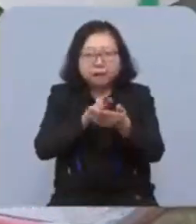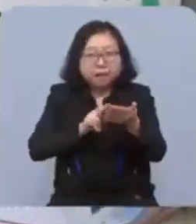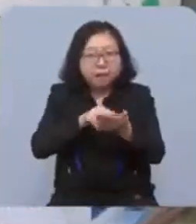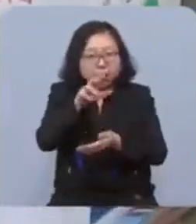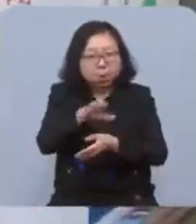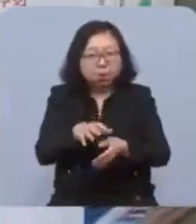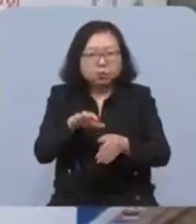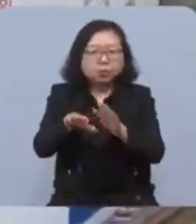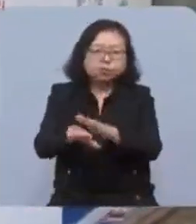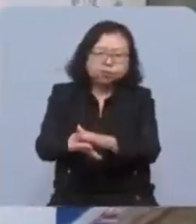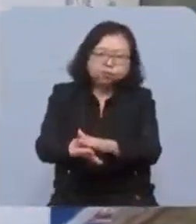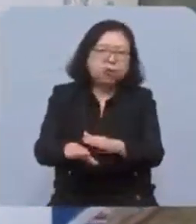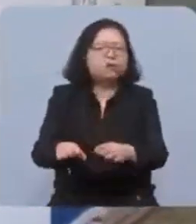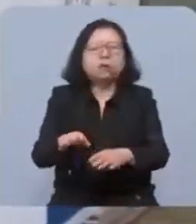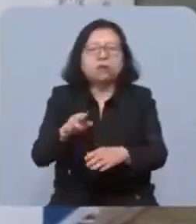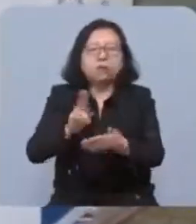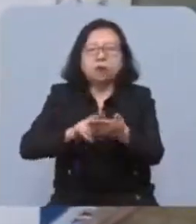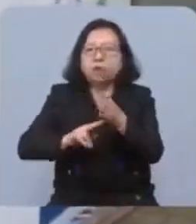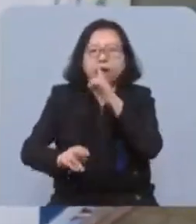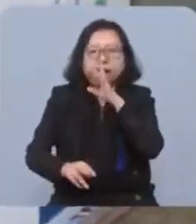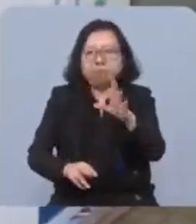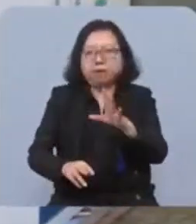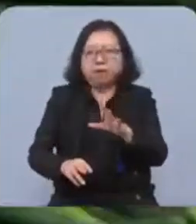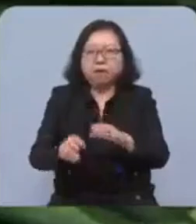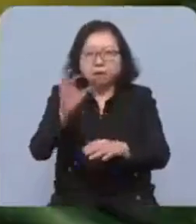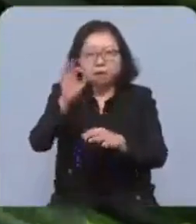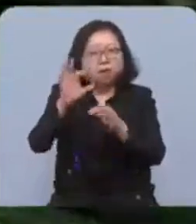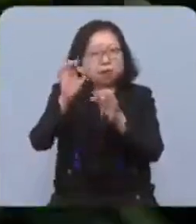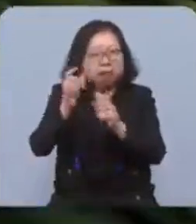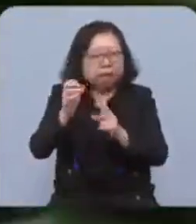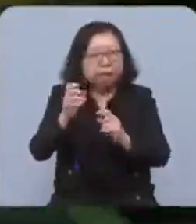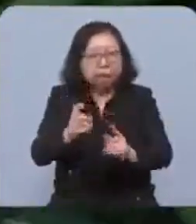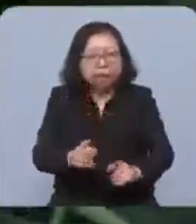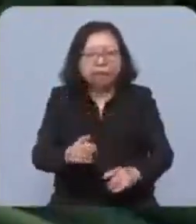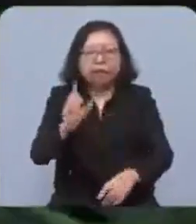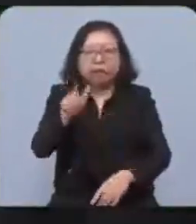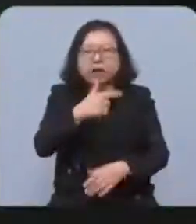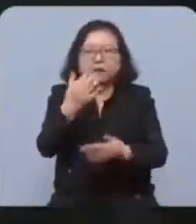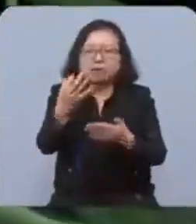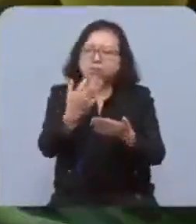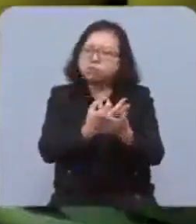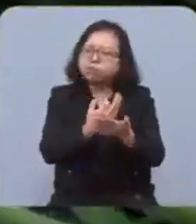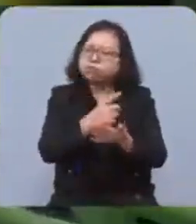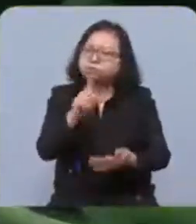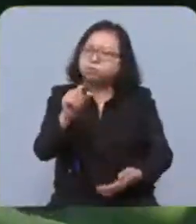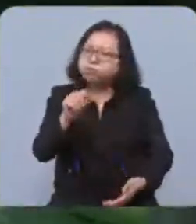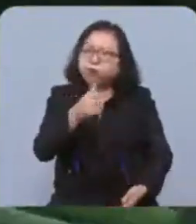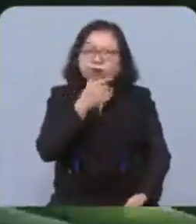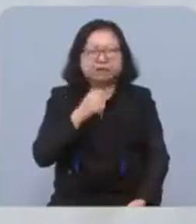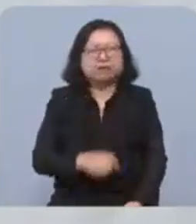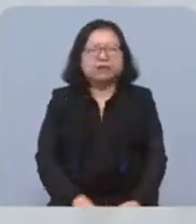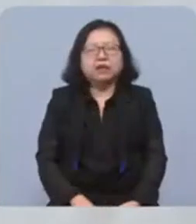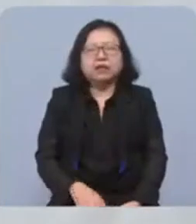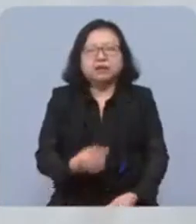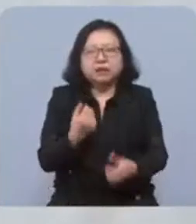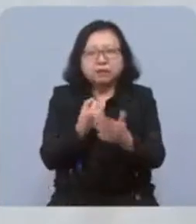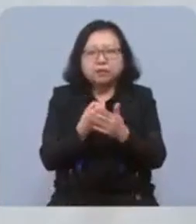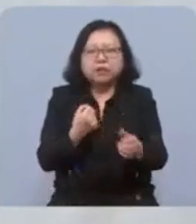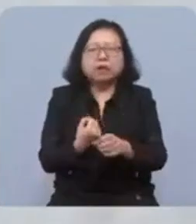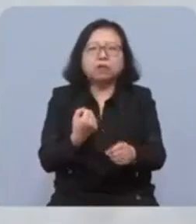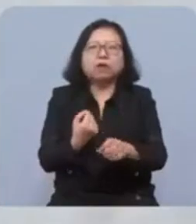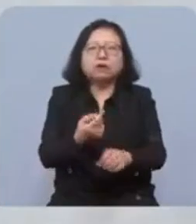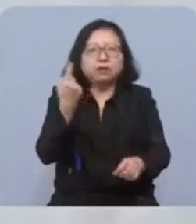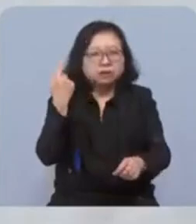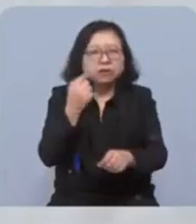잘 팔리지 않았고 가격을 계속 낮추게 돼 하루에 만원 벌기도 힘들었습니다 결국 김씨는 1년 전